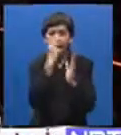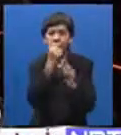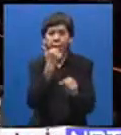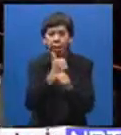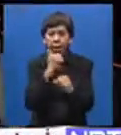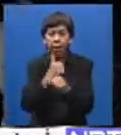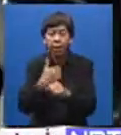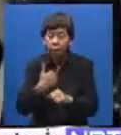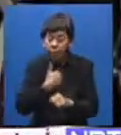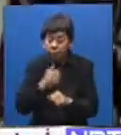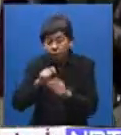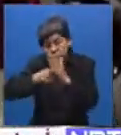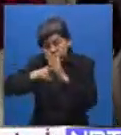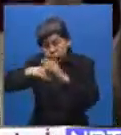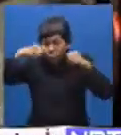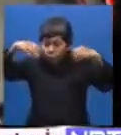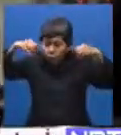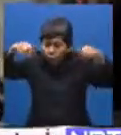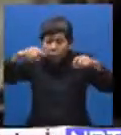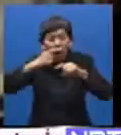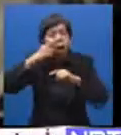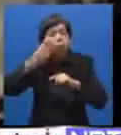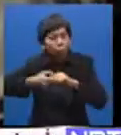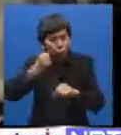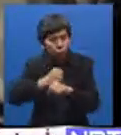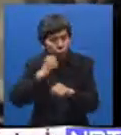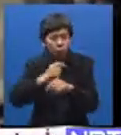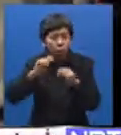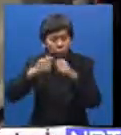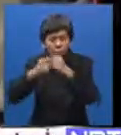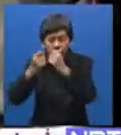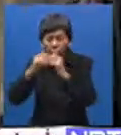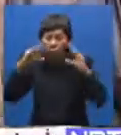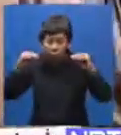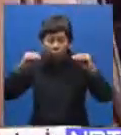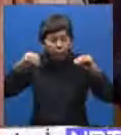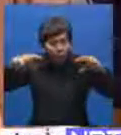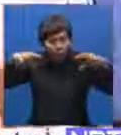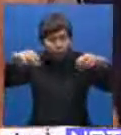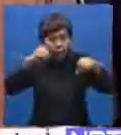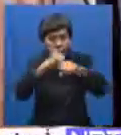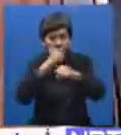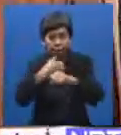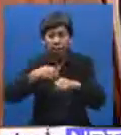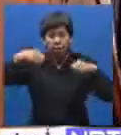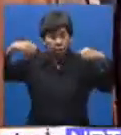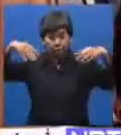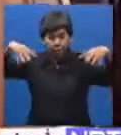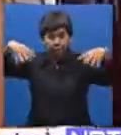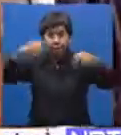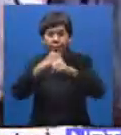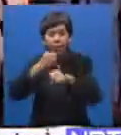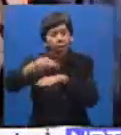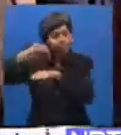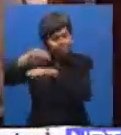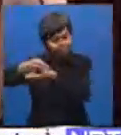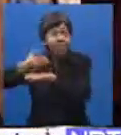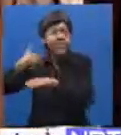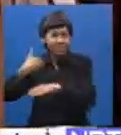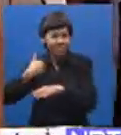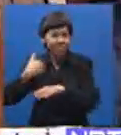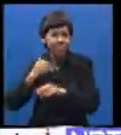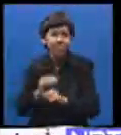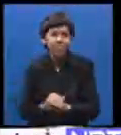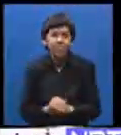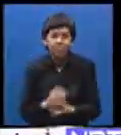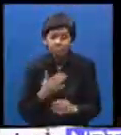างและซ่อมแซมไฟส่องสว่างในจุดเดิมที่ชำรุดไปพร้อมกันโดยการติดไฟส่องสว่างและกล้อง CCTV